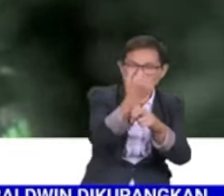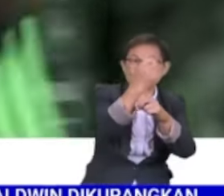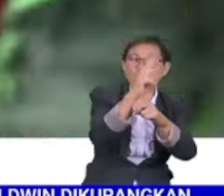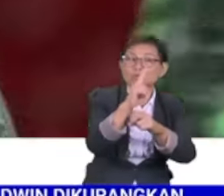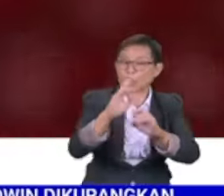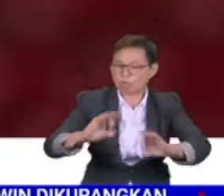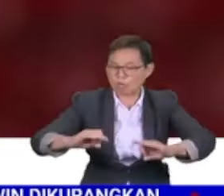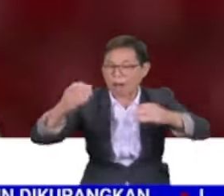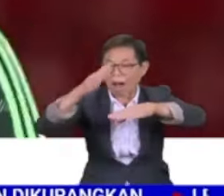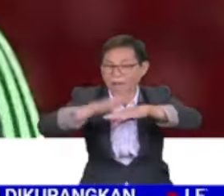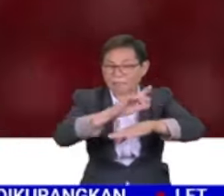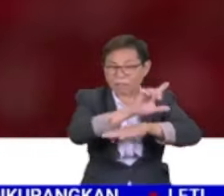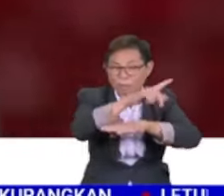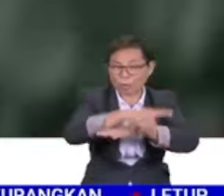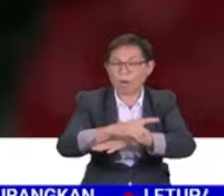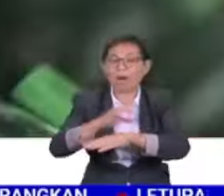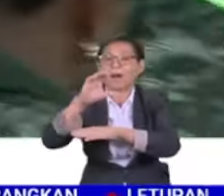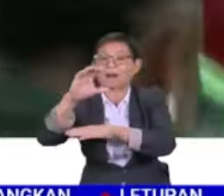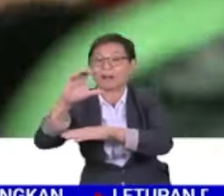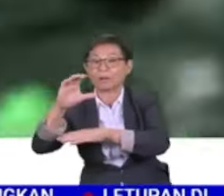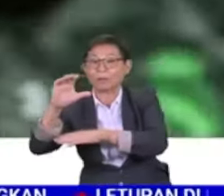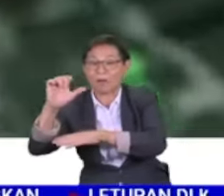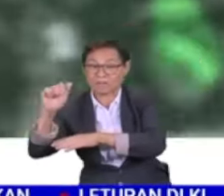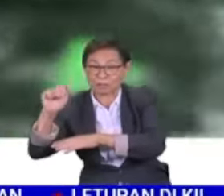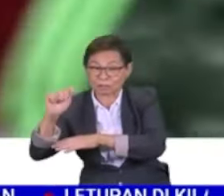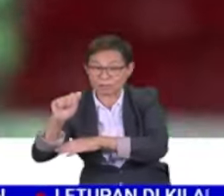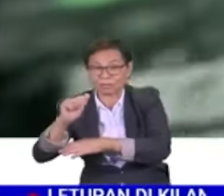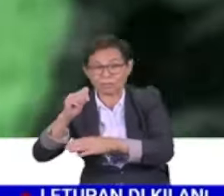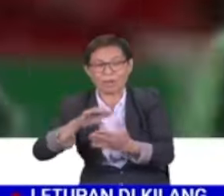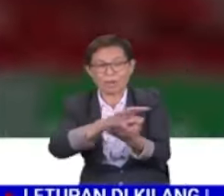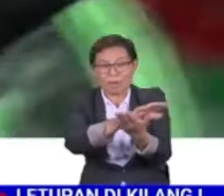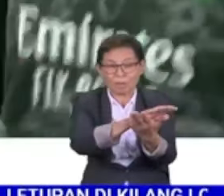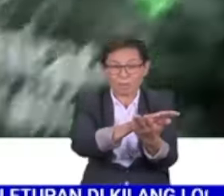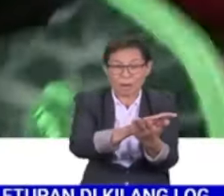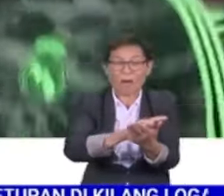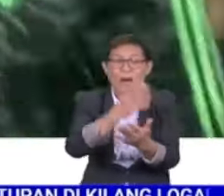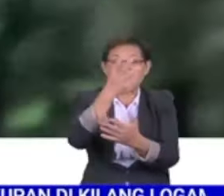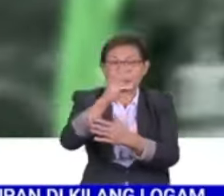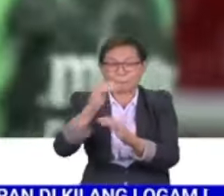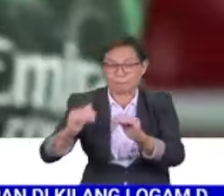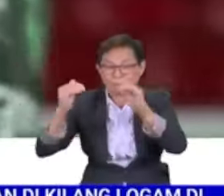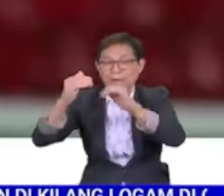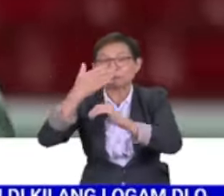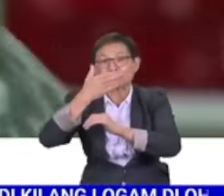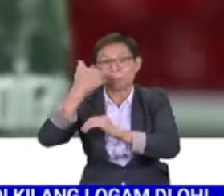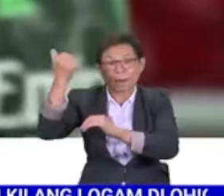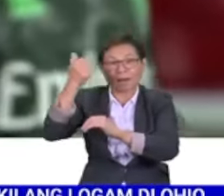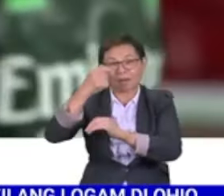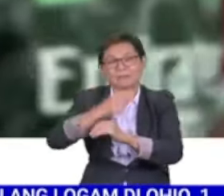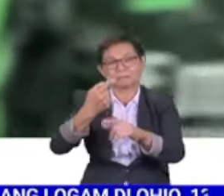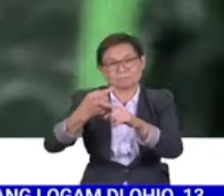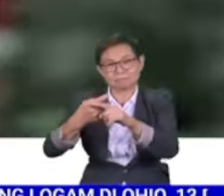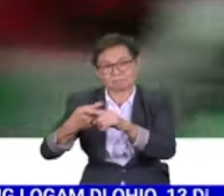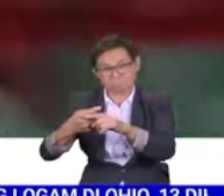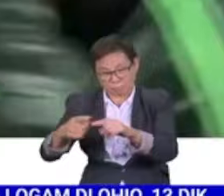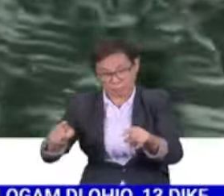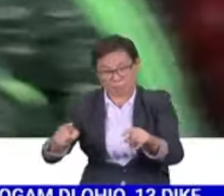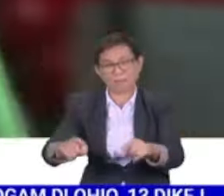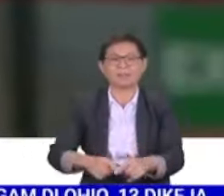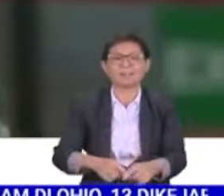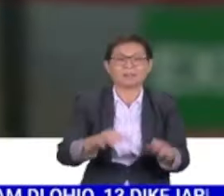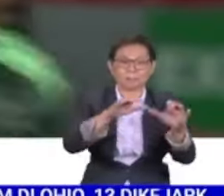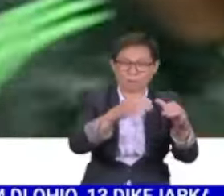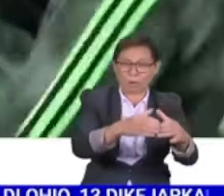final ke atas Liverpool, Carlo Ancelotti bagaimanapun mengakui format timbal balik peringkat 16 terbaik adalah sesuatu yang berbeza. Skuad